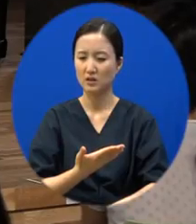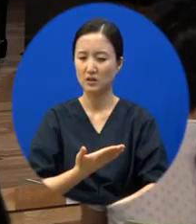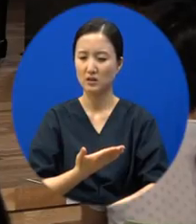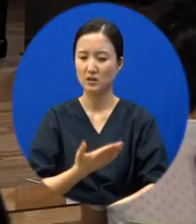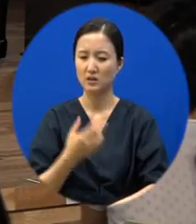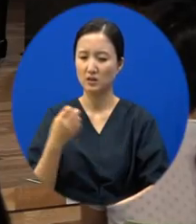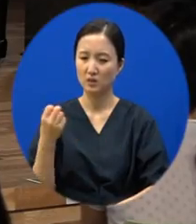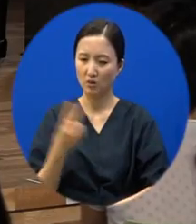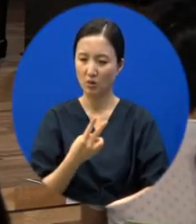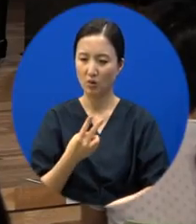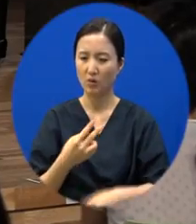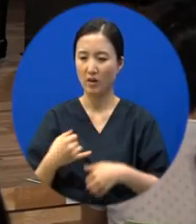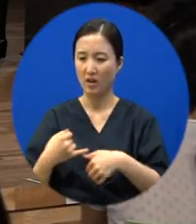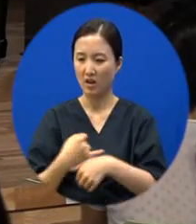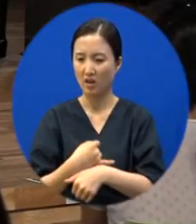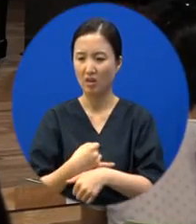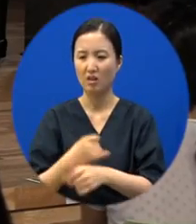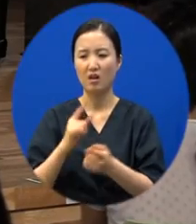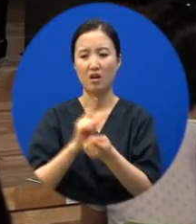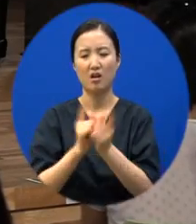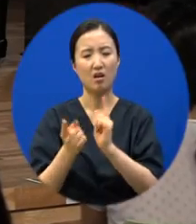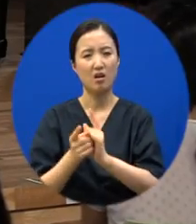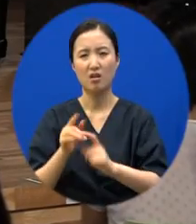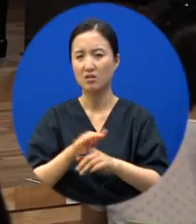이제 뭐 만나던 사람과도 좀 잘 안 되고